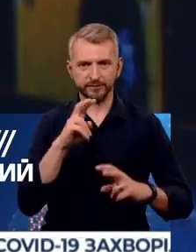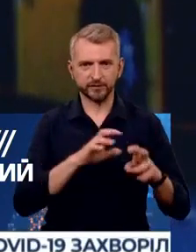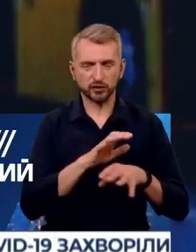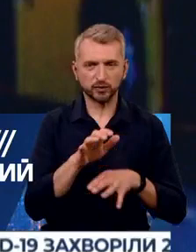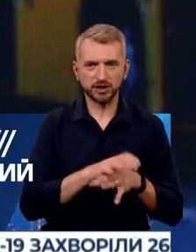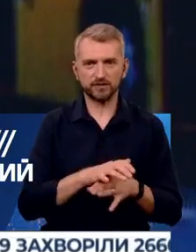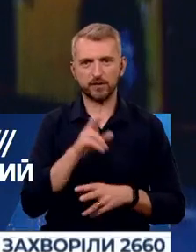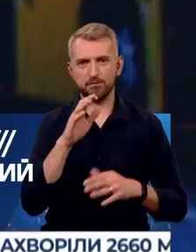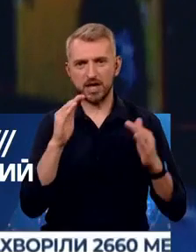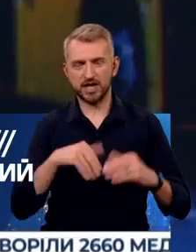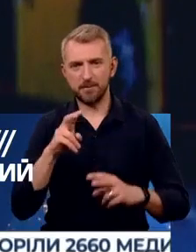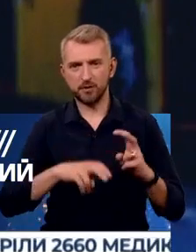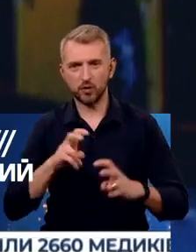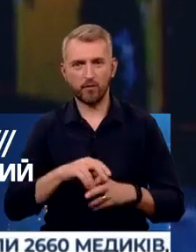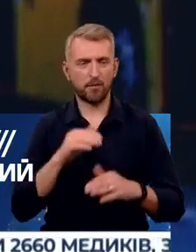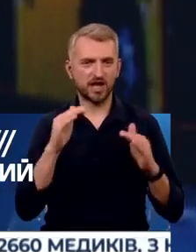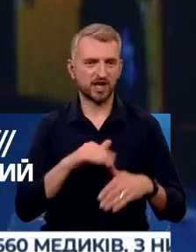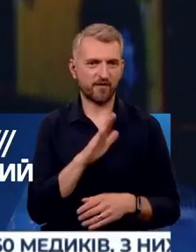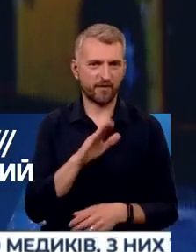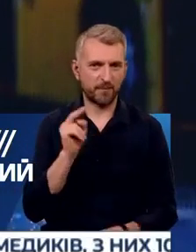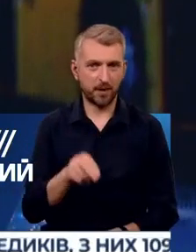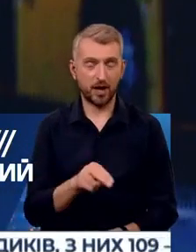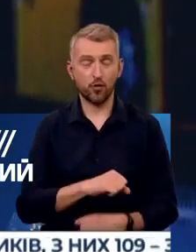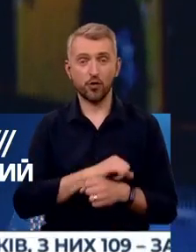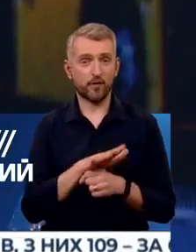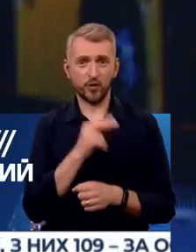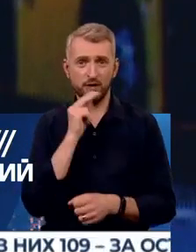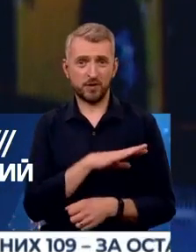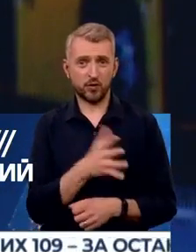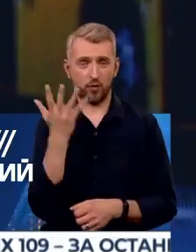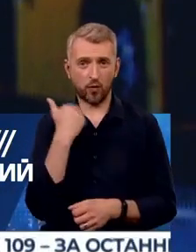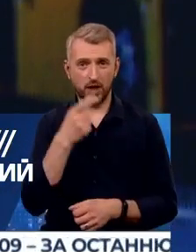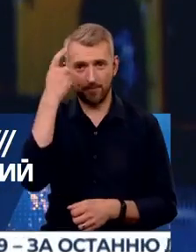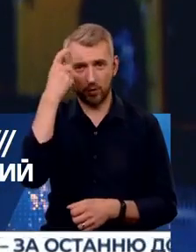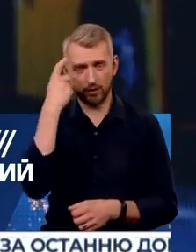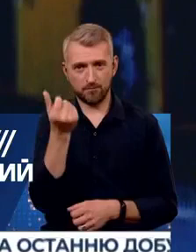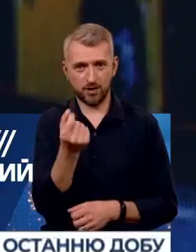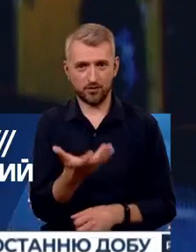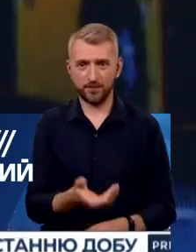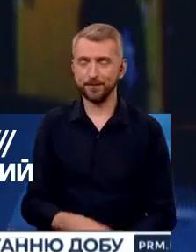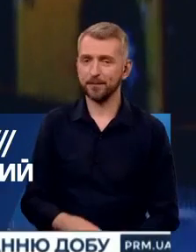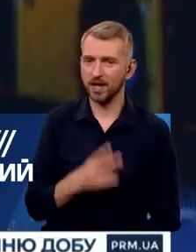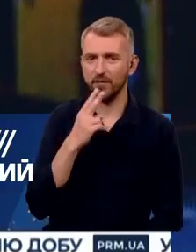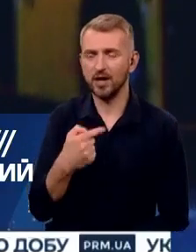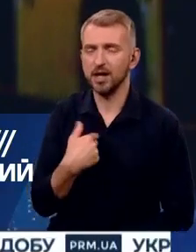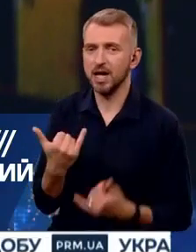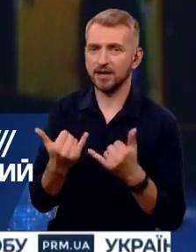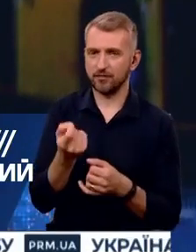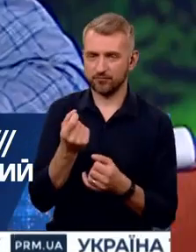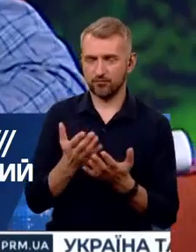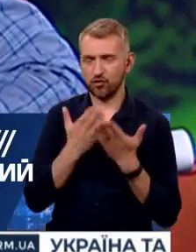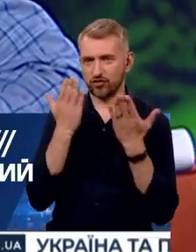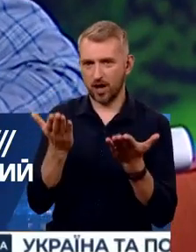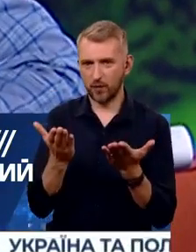падіння промисловості, падіння ВВП. Ну, да. Тому коронавірус не при чому, коли мозгів в голові немає. От дивіться, я зараз дещо